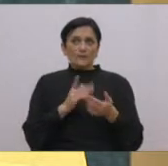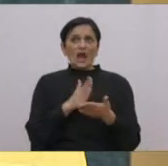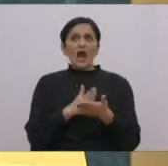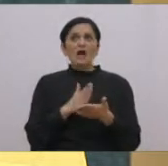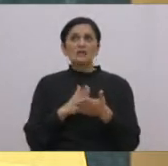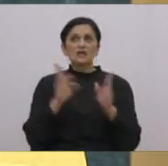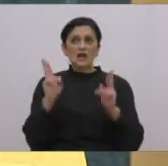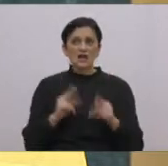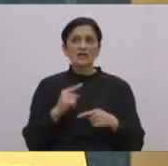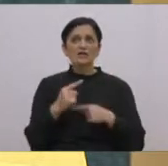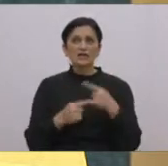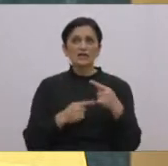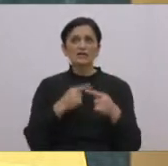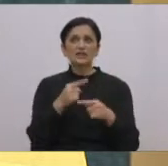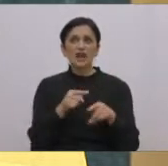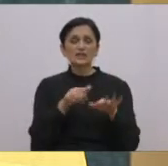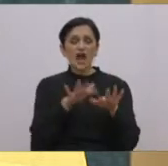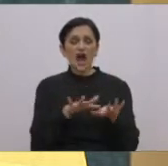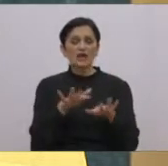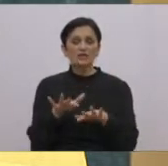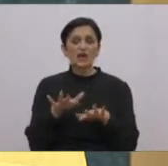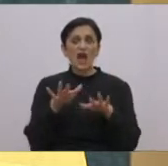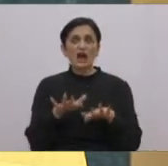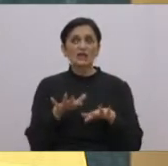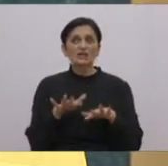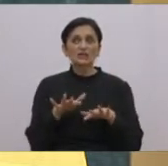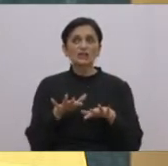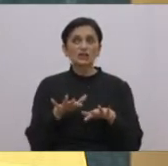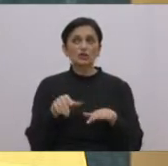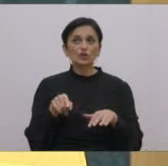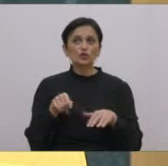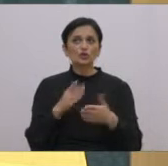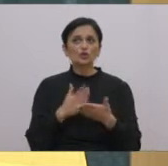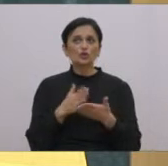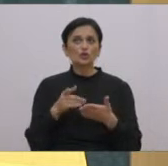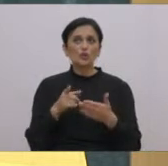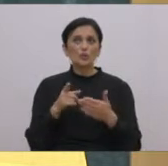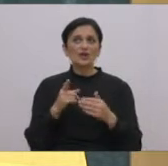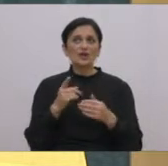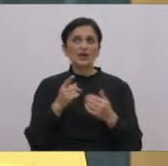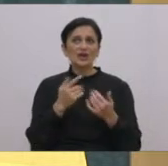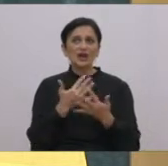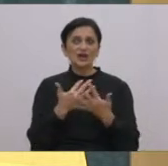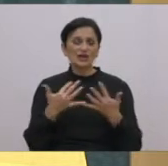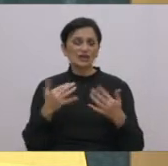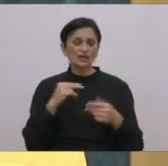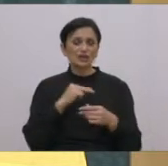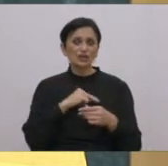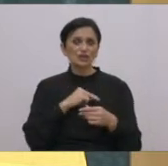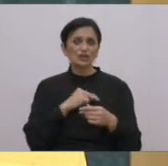arsebobs tradițional ჩამოყალიბებული ადგილები, ადგილობრივი, ასე ვთქვათ, რეწვის ნიმუშების